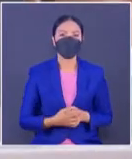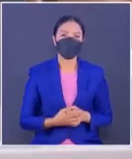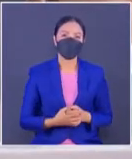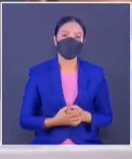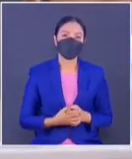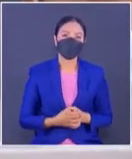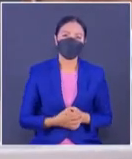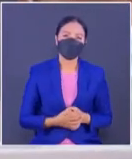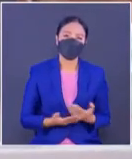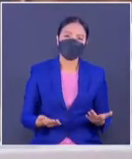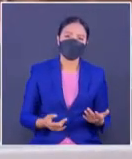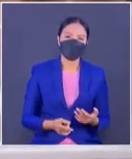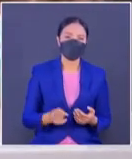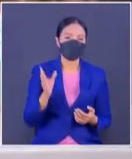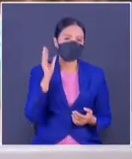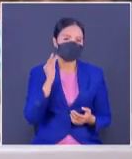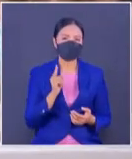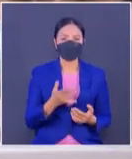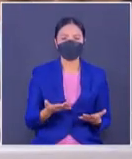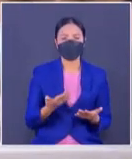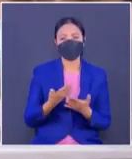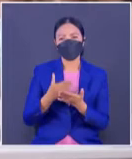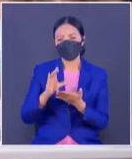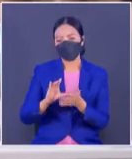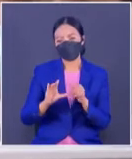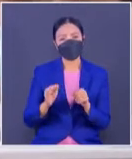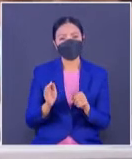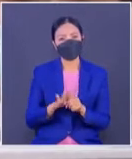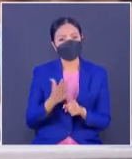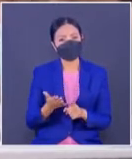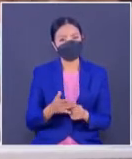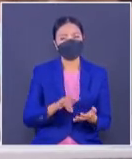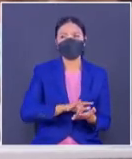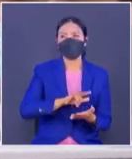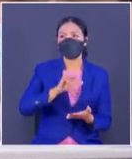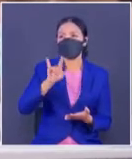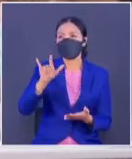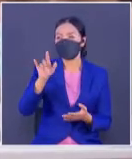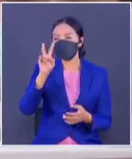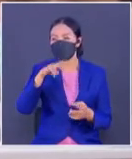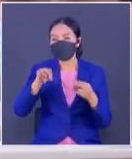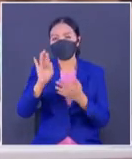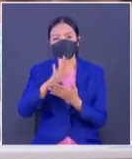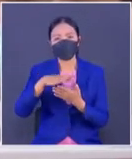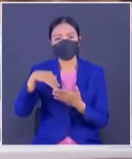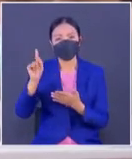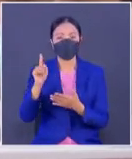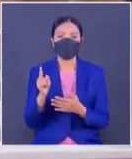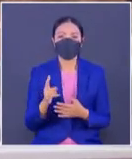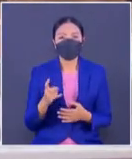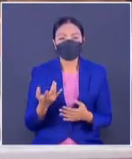เอ๊มันเกิดอะไรขึ้นฮะไม่มีงบประมาณเพียงพอไม่สามารถบินไปหาเบาะแสที่ต่างประเทศเพิ่มเติม